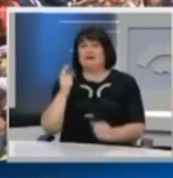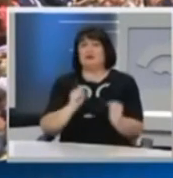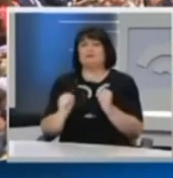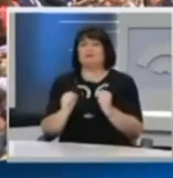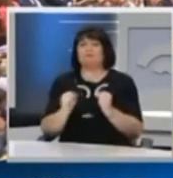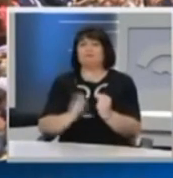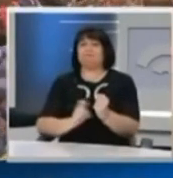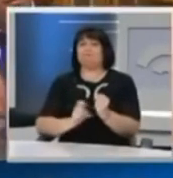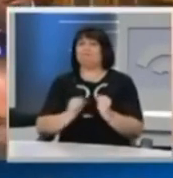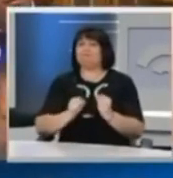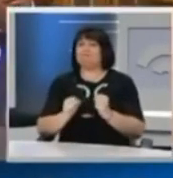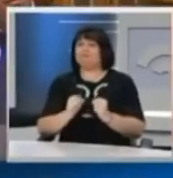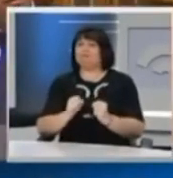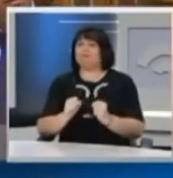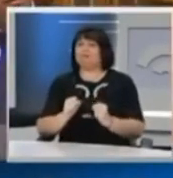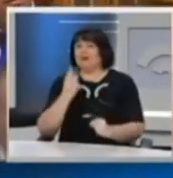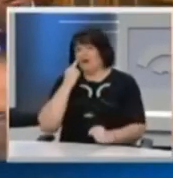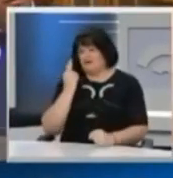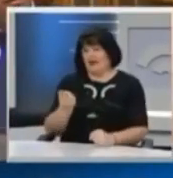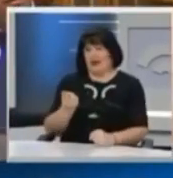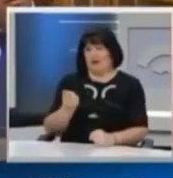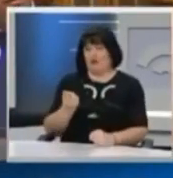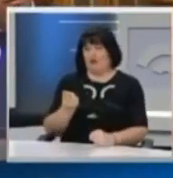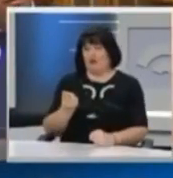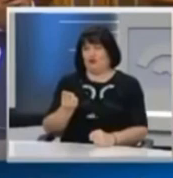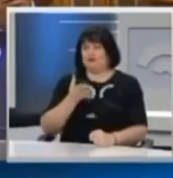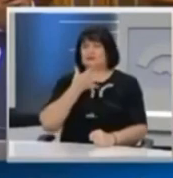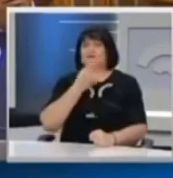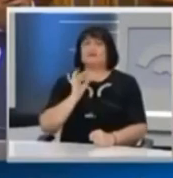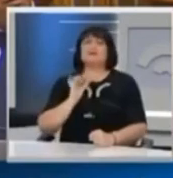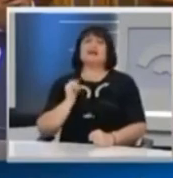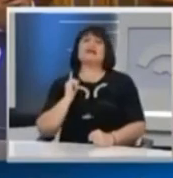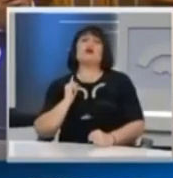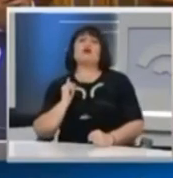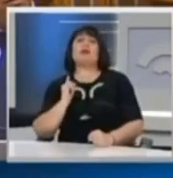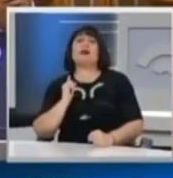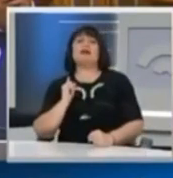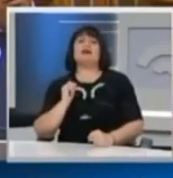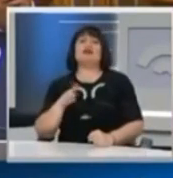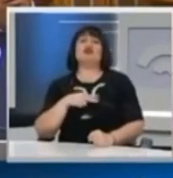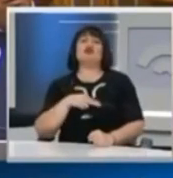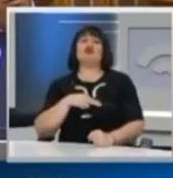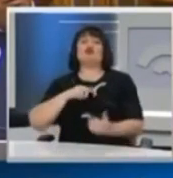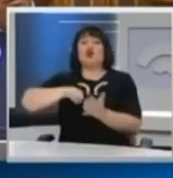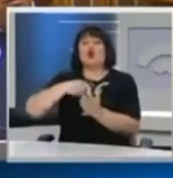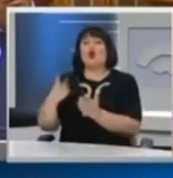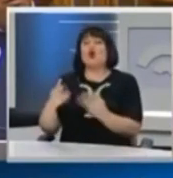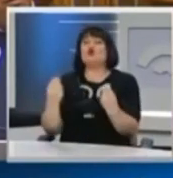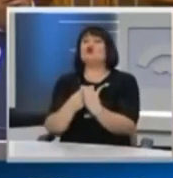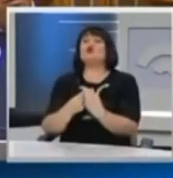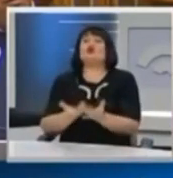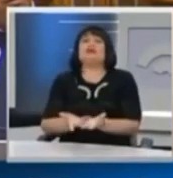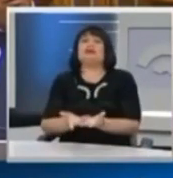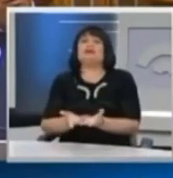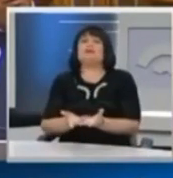ένταση, έναν εκνευρισμό, σαν να μην έχετε βρει ακόμα τον σωστό σας ρόλο.